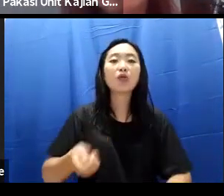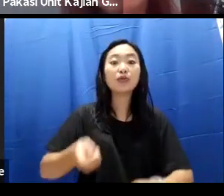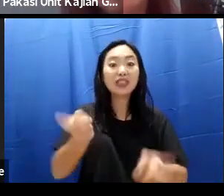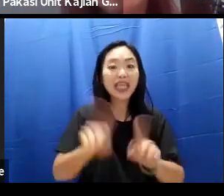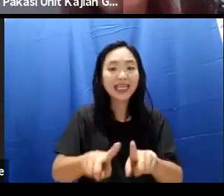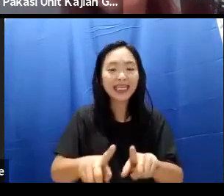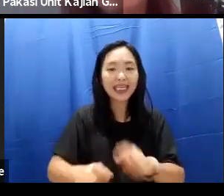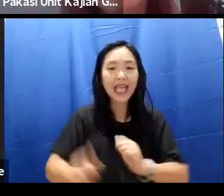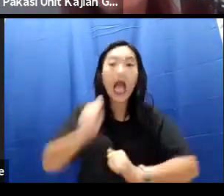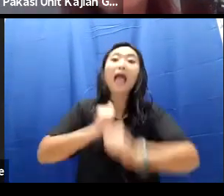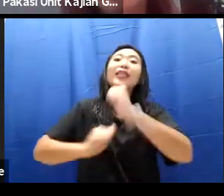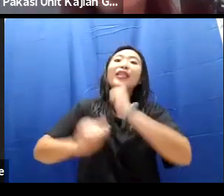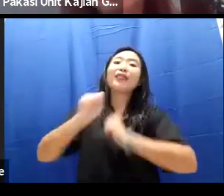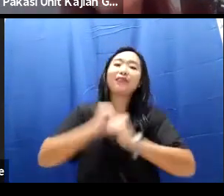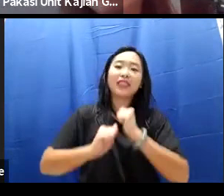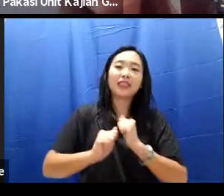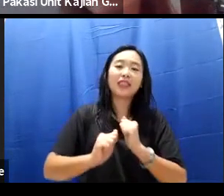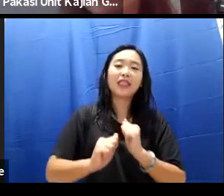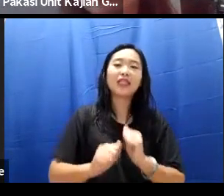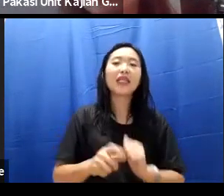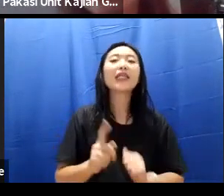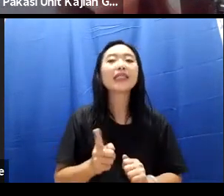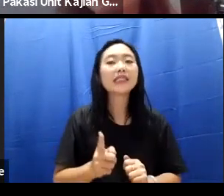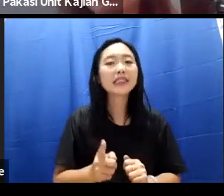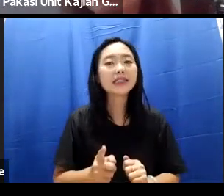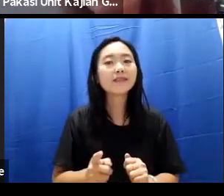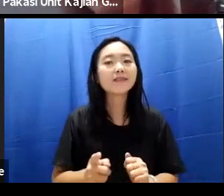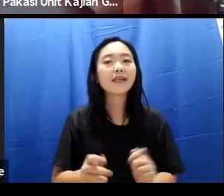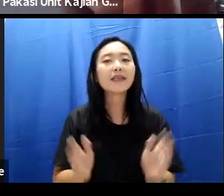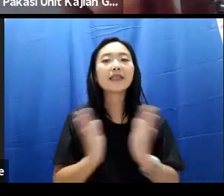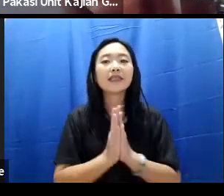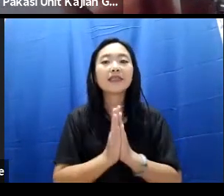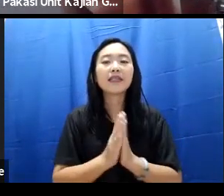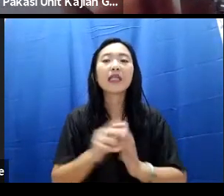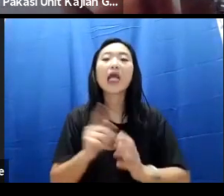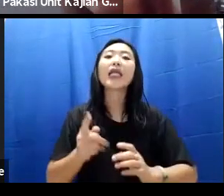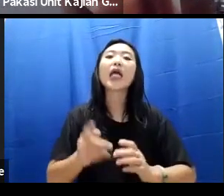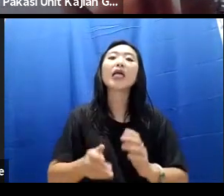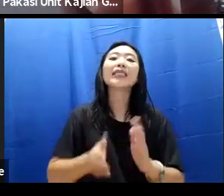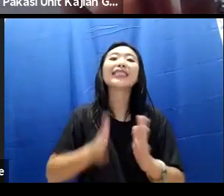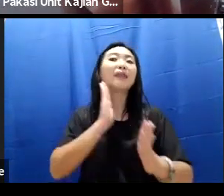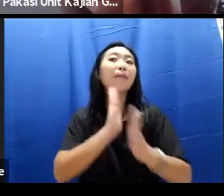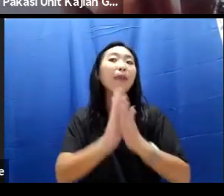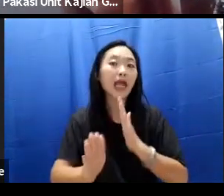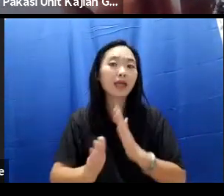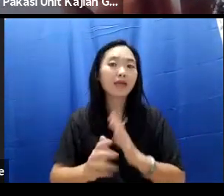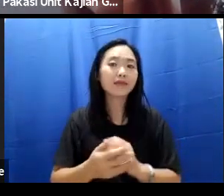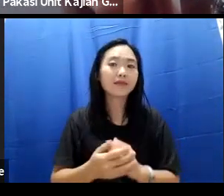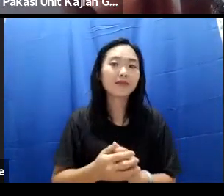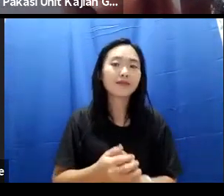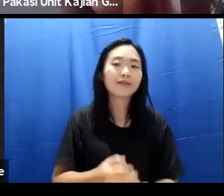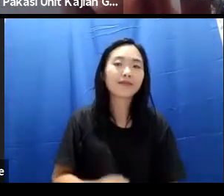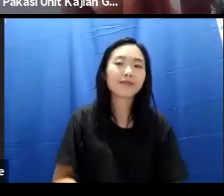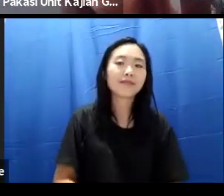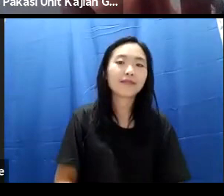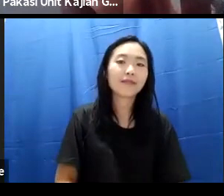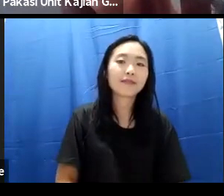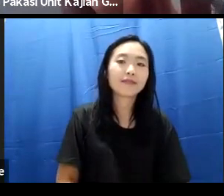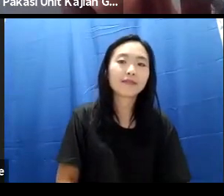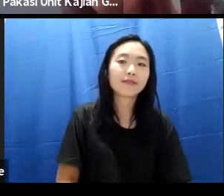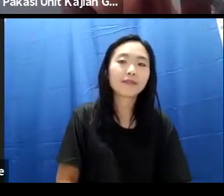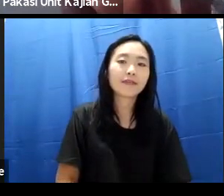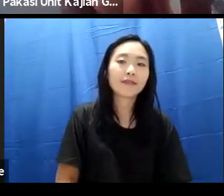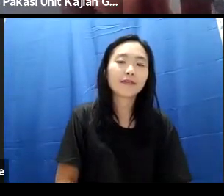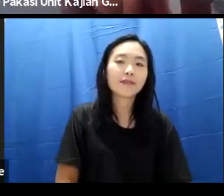juga soal kesempatan ya. Ada juga tidak sesederhana itu gitu ya. Ada hal-hal yang saya kira